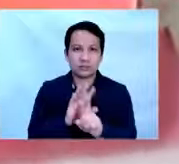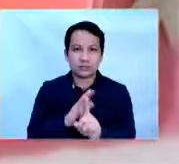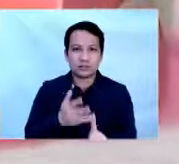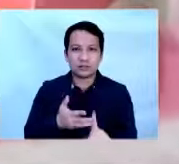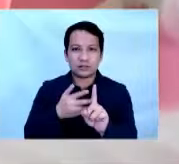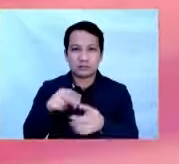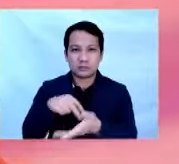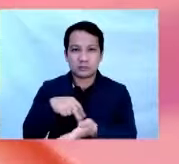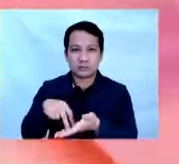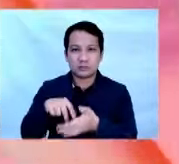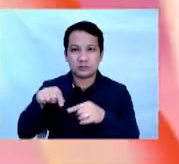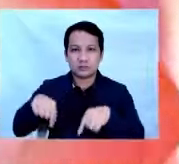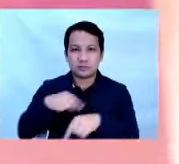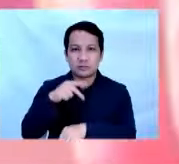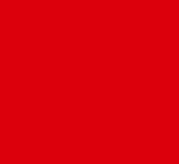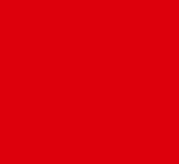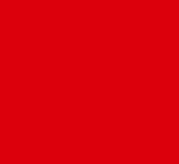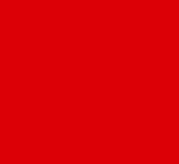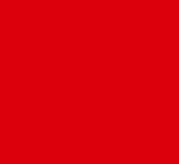din sa bansa.